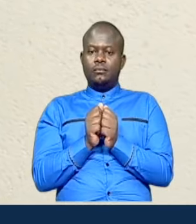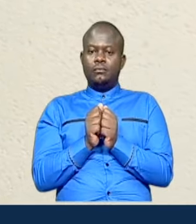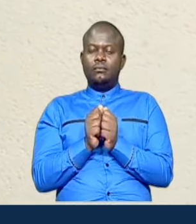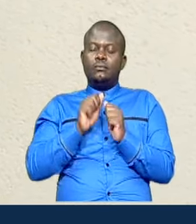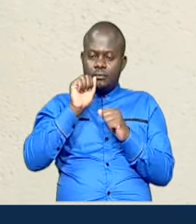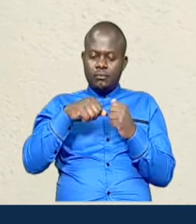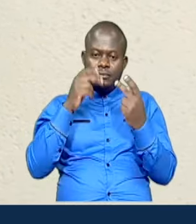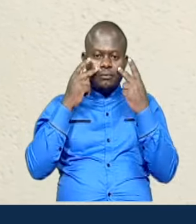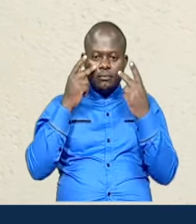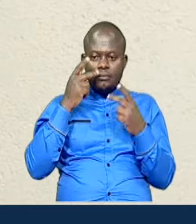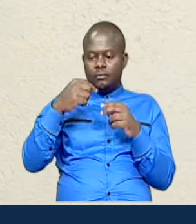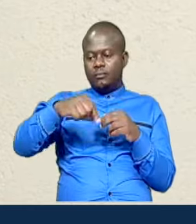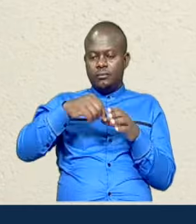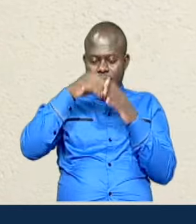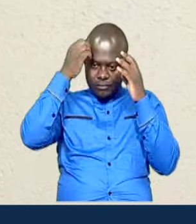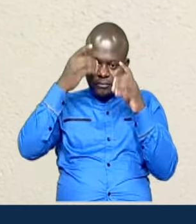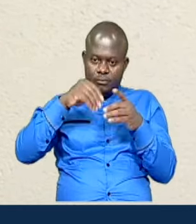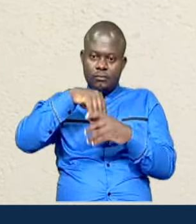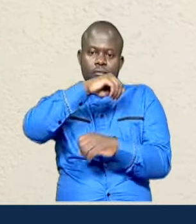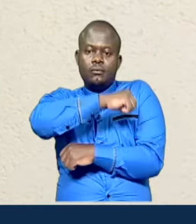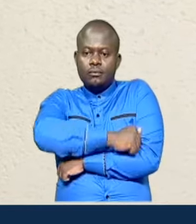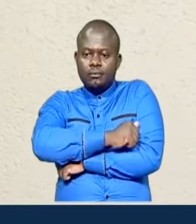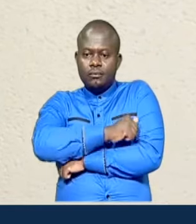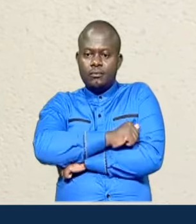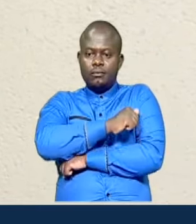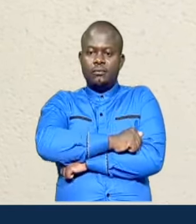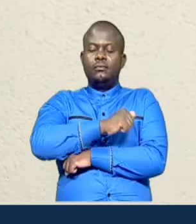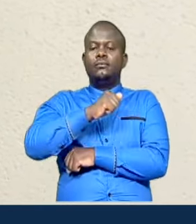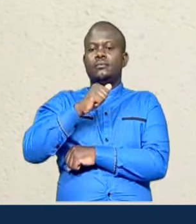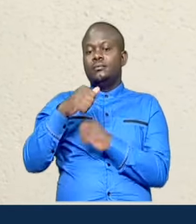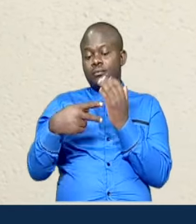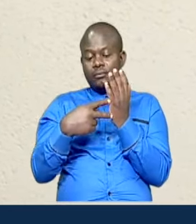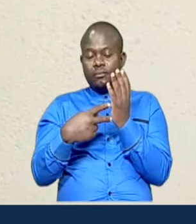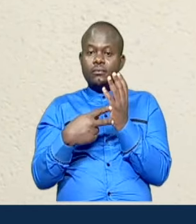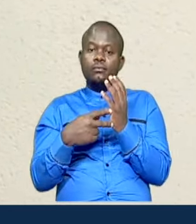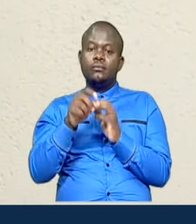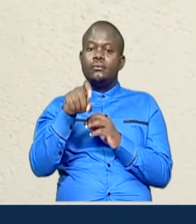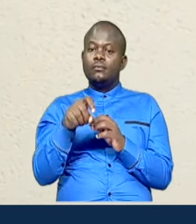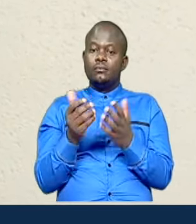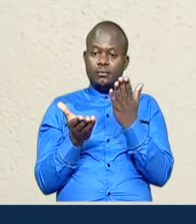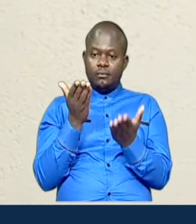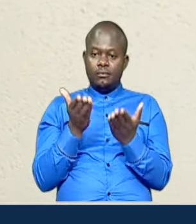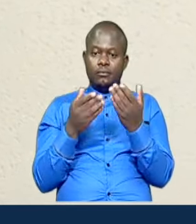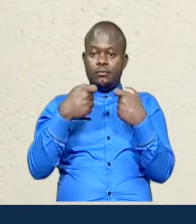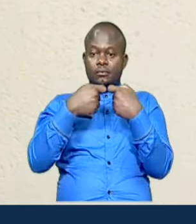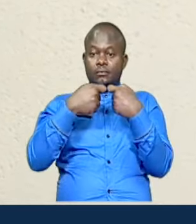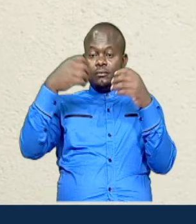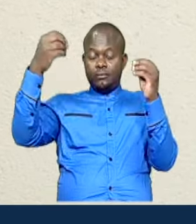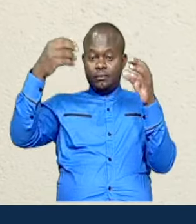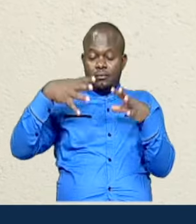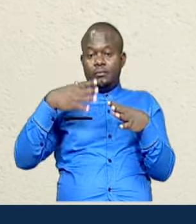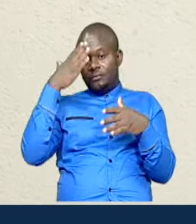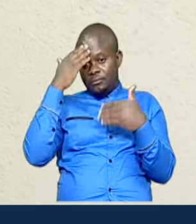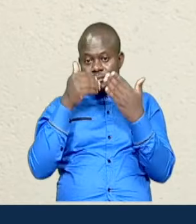tubone ireme ry'uburezi mu mashuri y'ubumenyingiro hagomba byibura elektirisite kugira